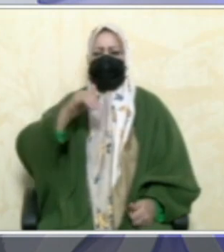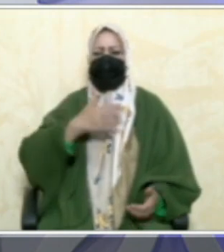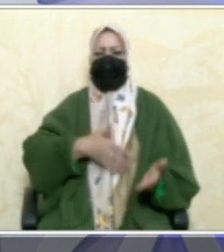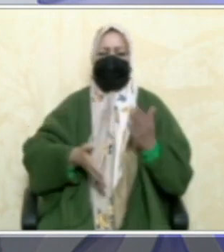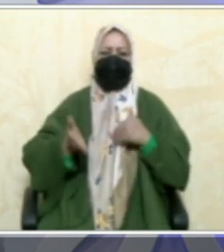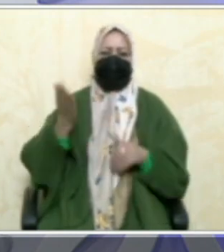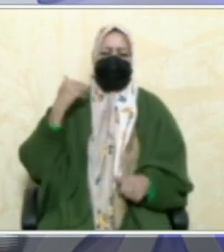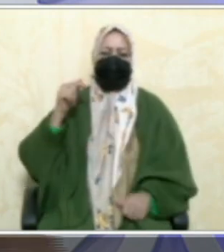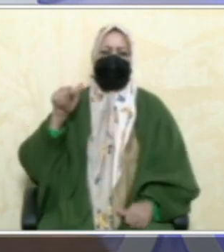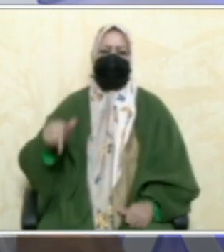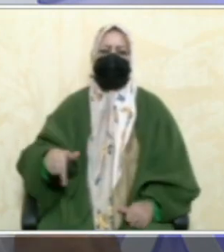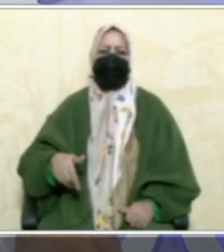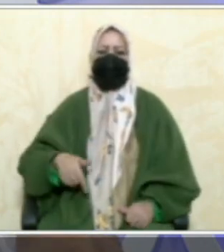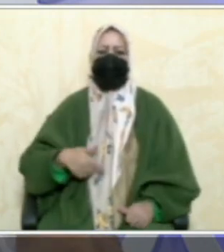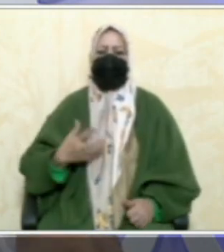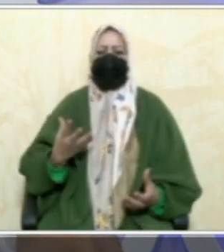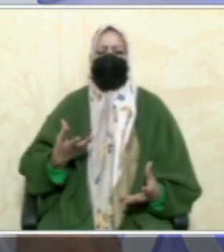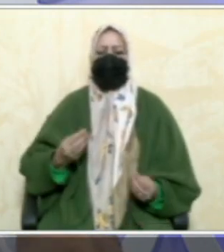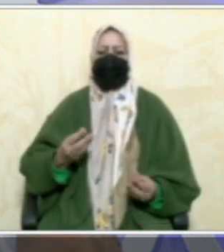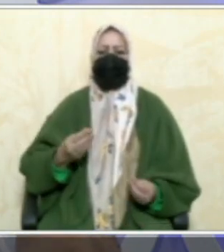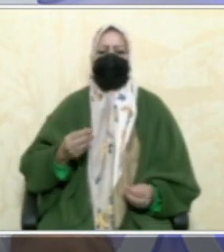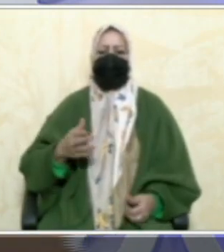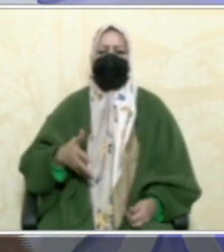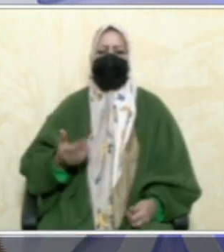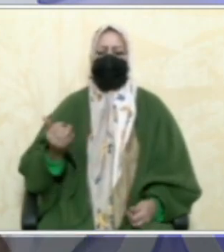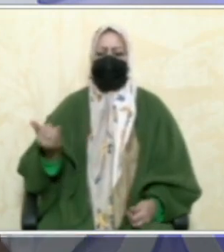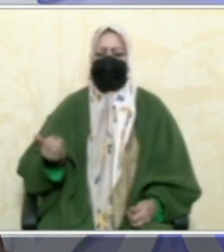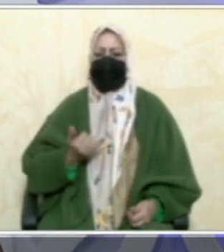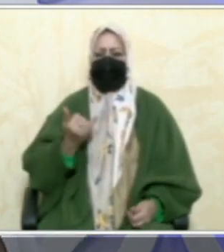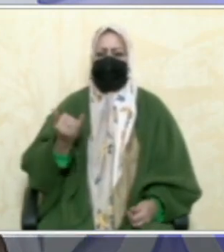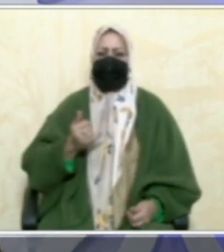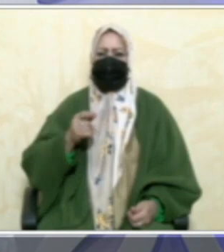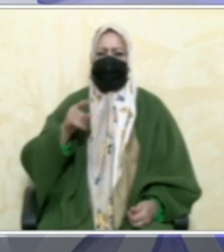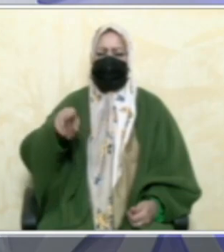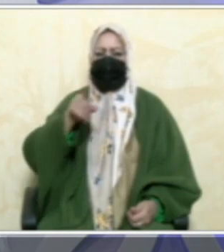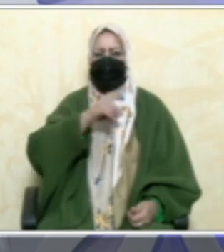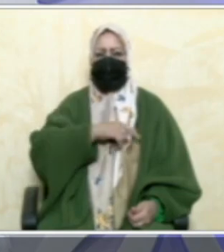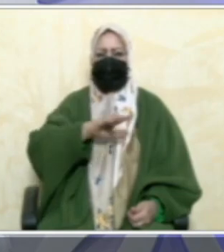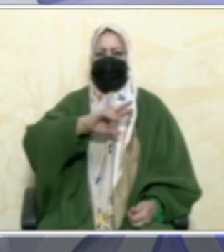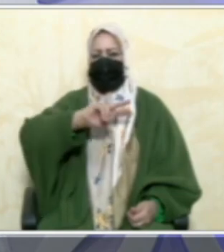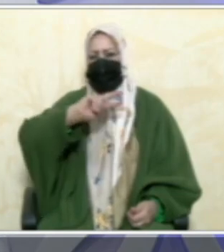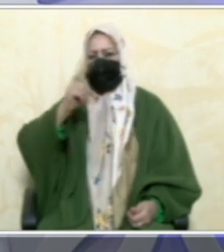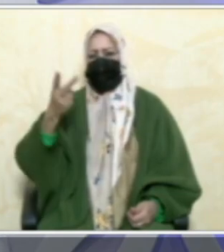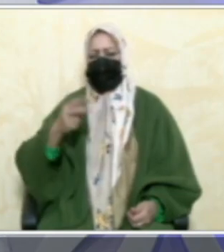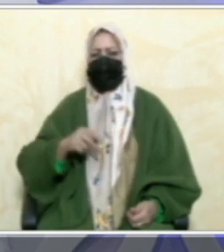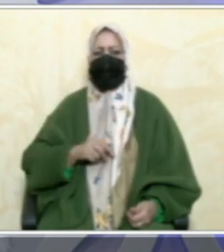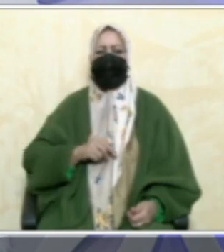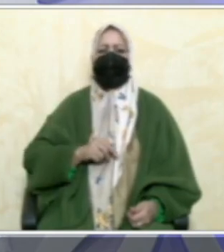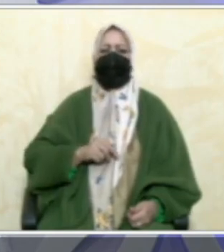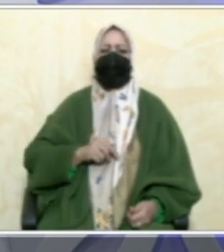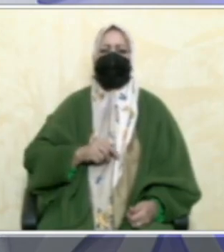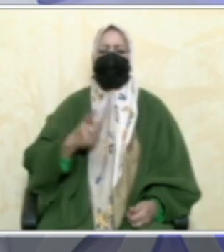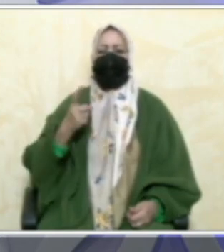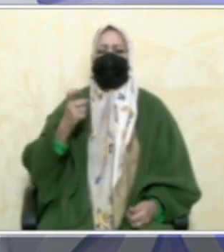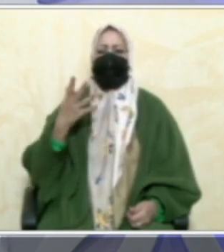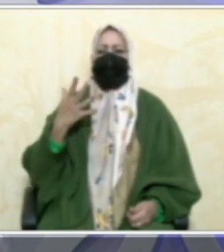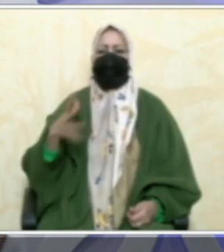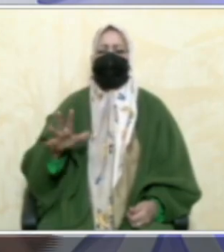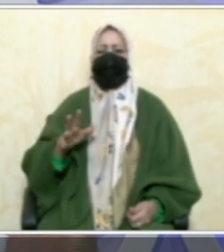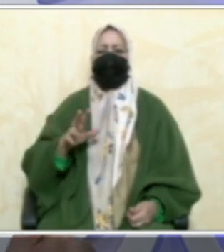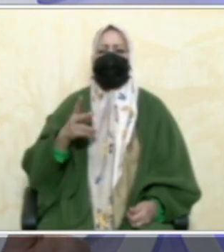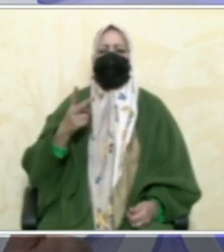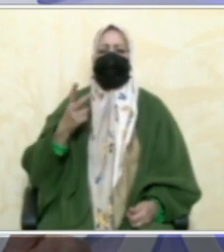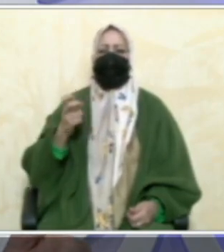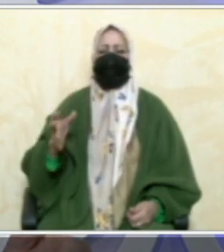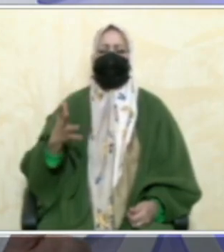على قلتهم في الجهة الأخرى، يعني تلقى 150 أو 250 تعليق مع